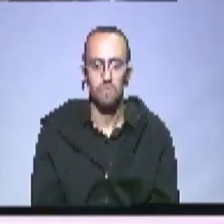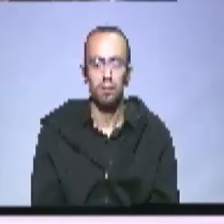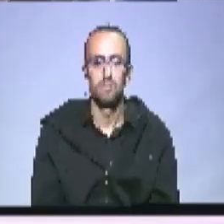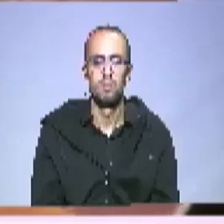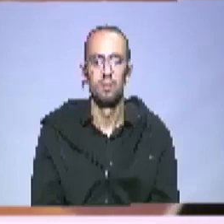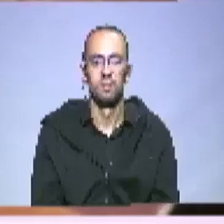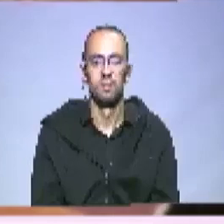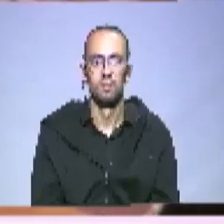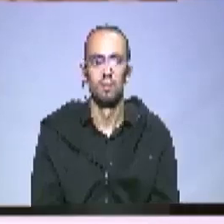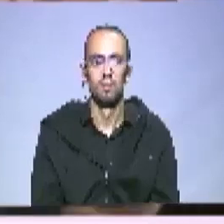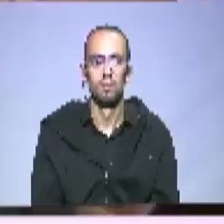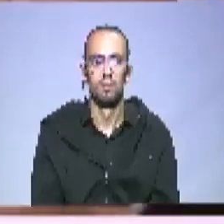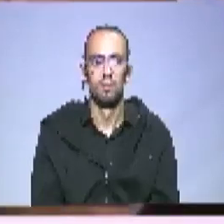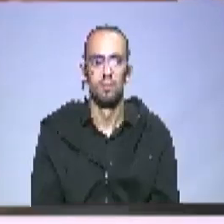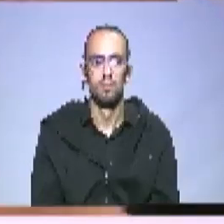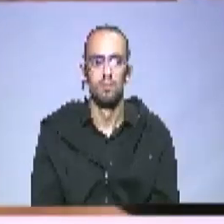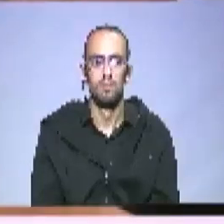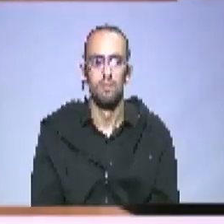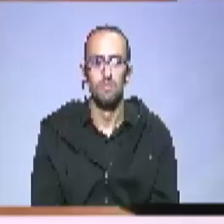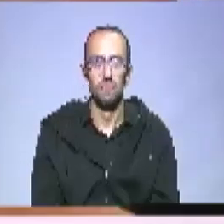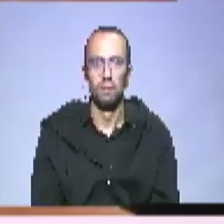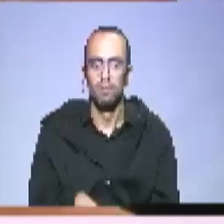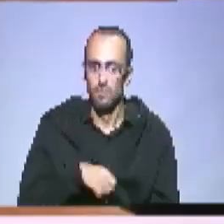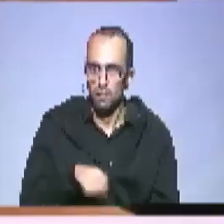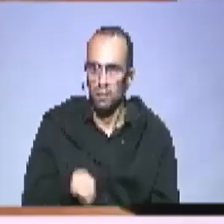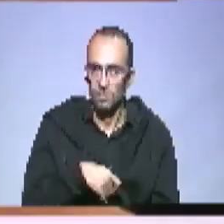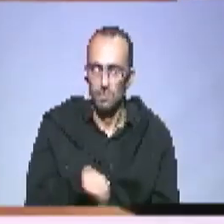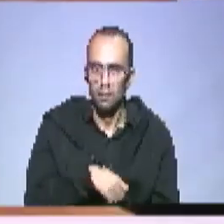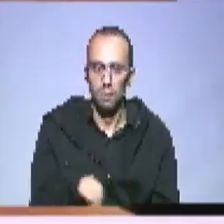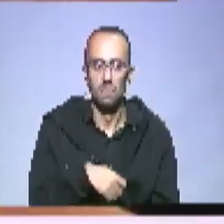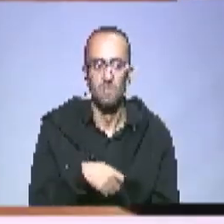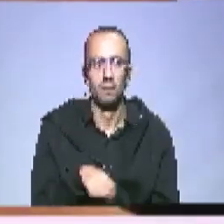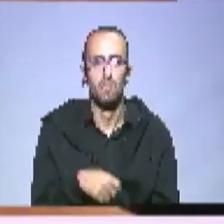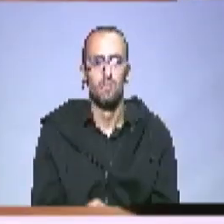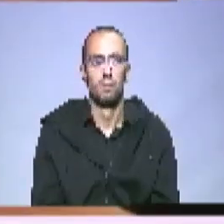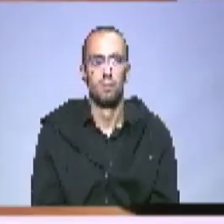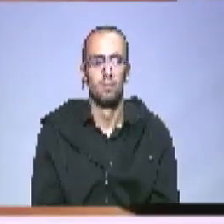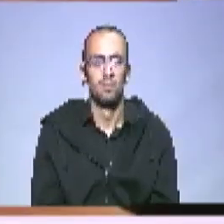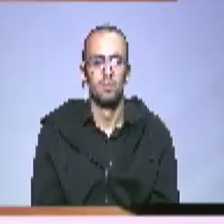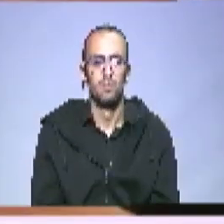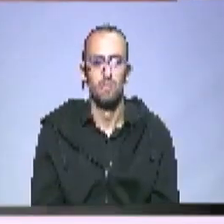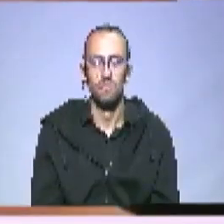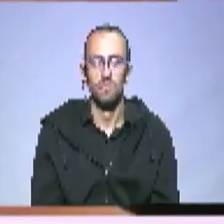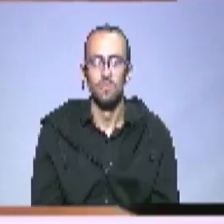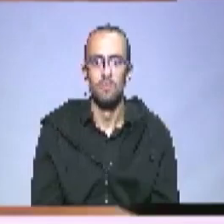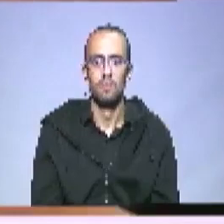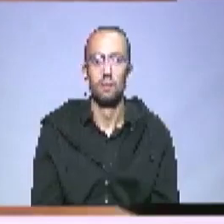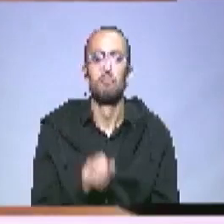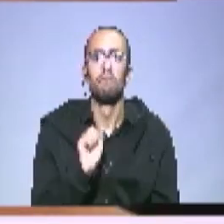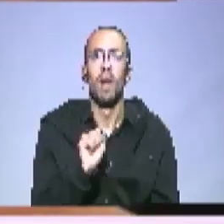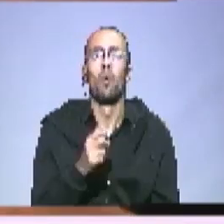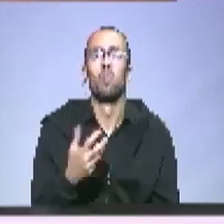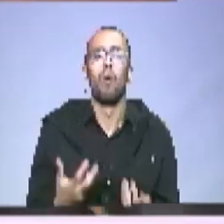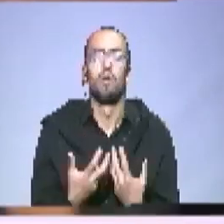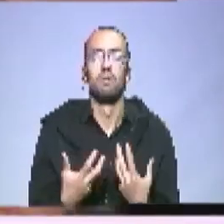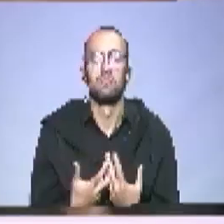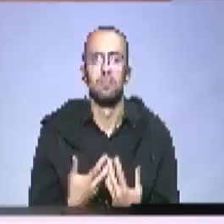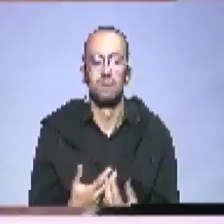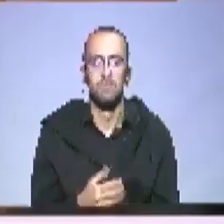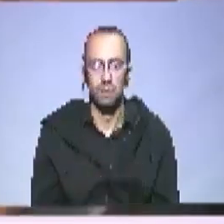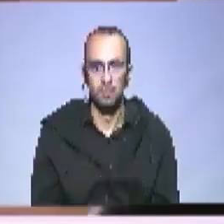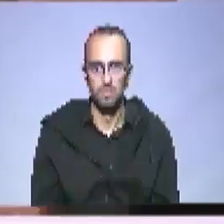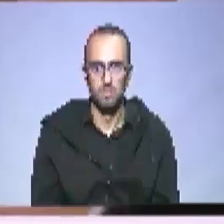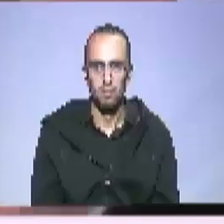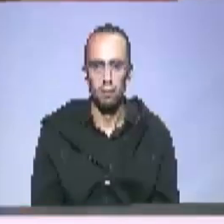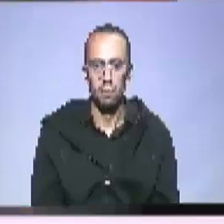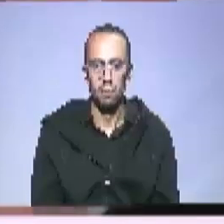تمام، ناخد ريحته وبعدين ننزل كله. او في الصوم يا شيف شغل لنا بقى انت السلسله كده، خضار كلها يعني، كلها